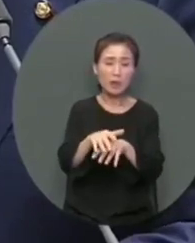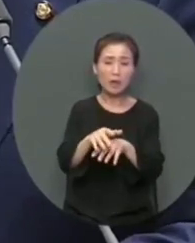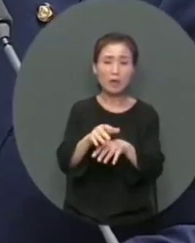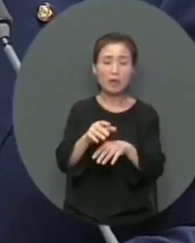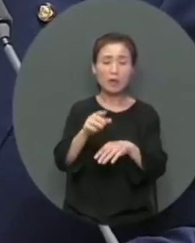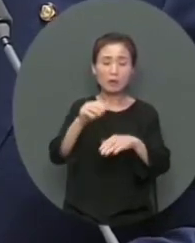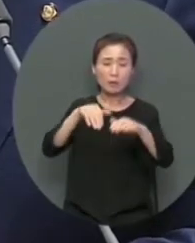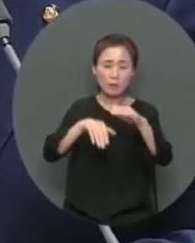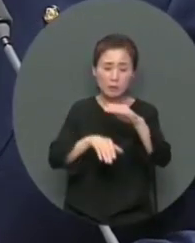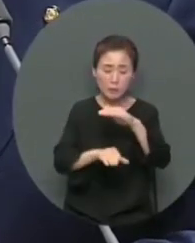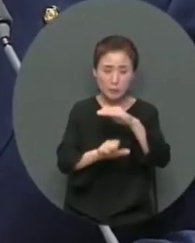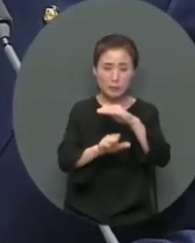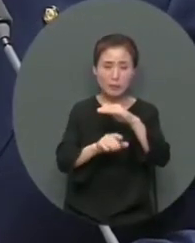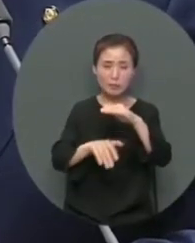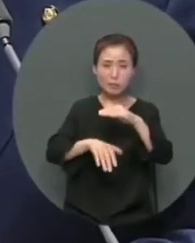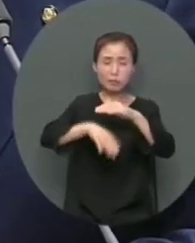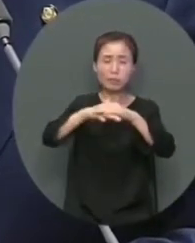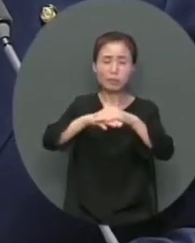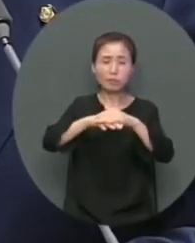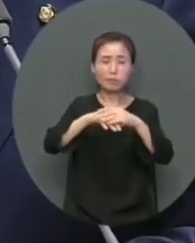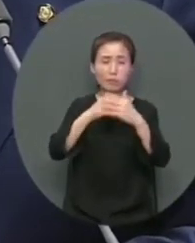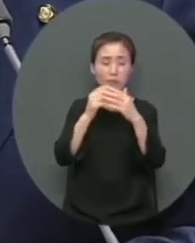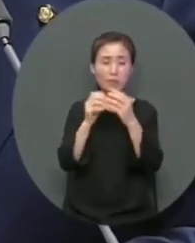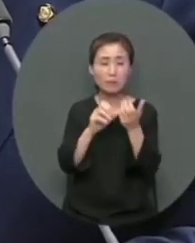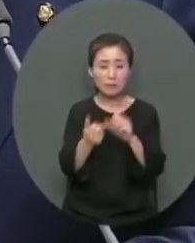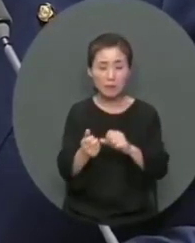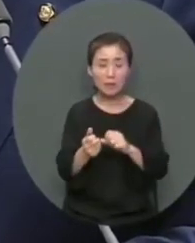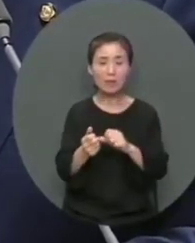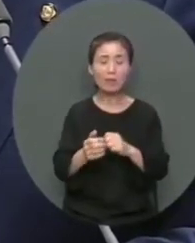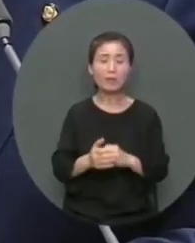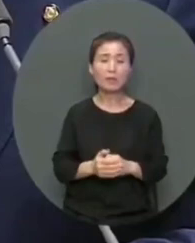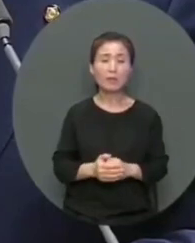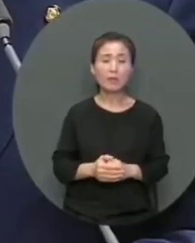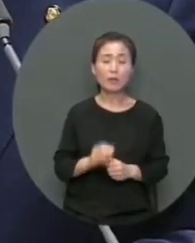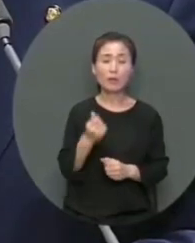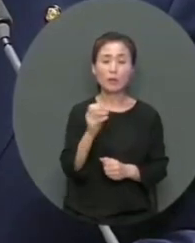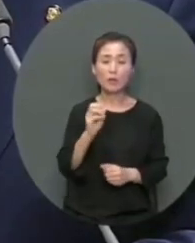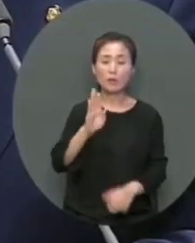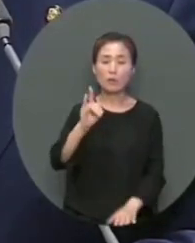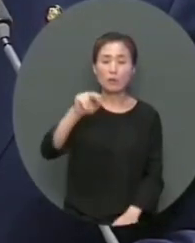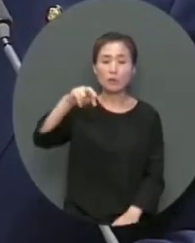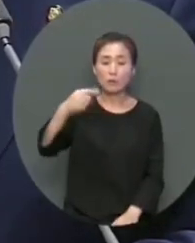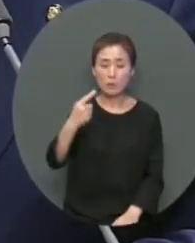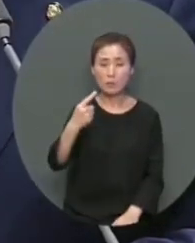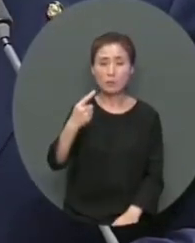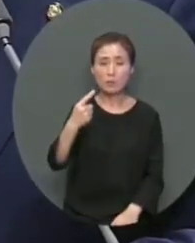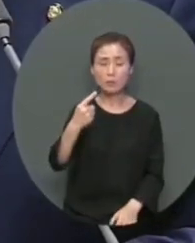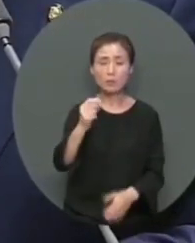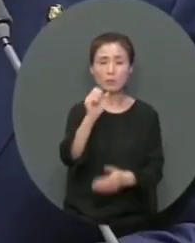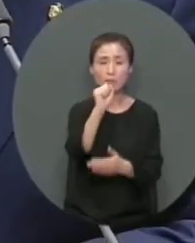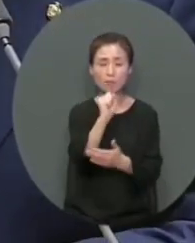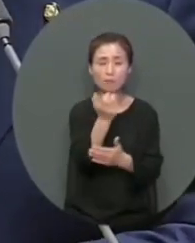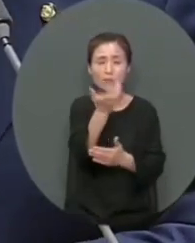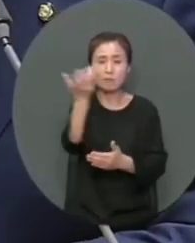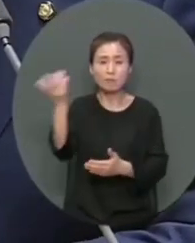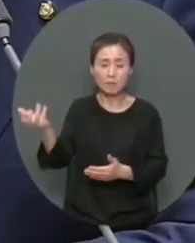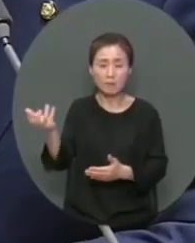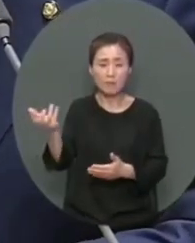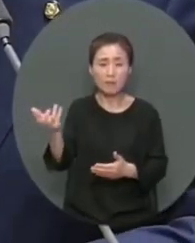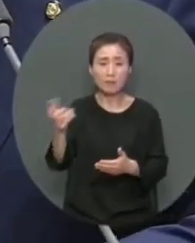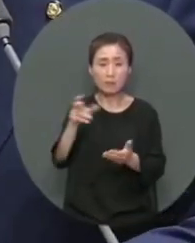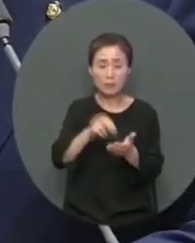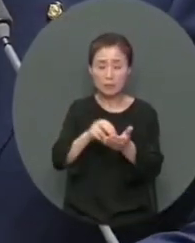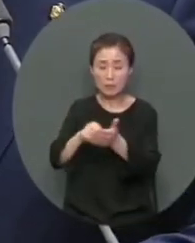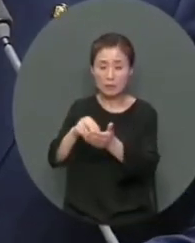해병대원 사망사건과 이후에 대통령실 개입, 홍범도 장군 형상 이전 문제 이르기까지 모두 뒤에